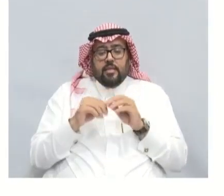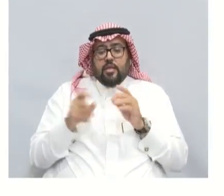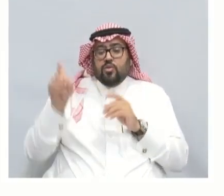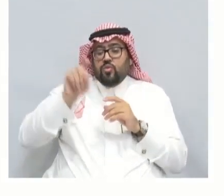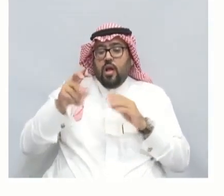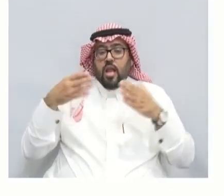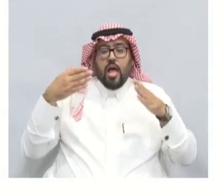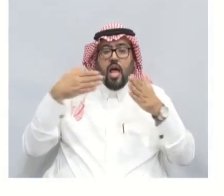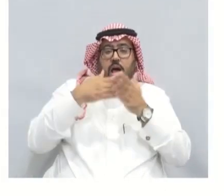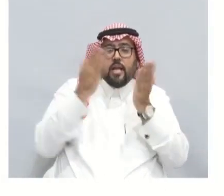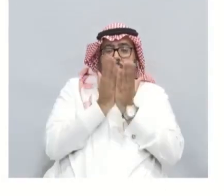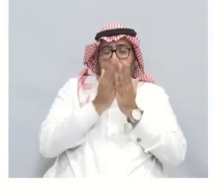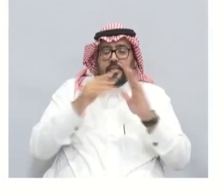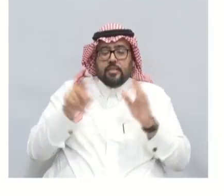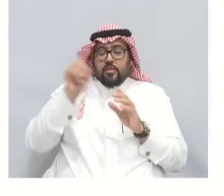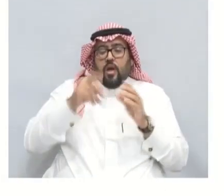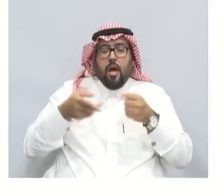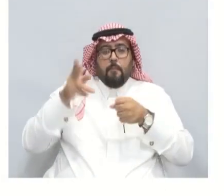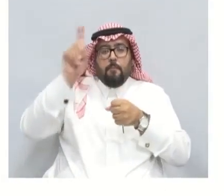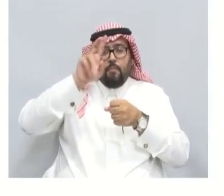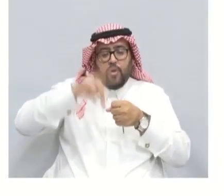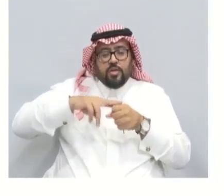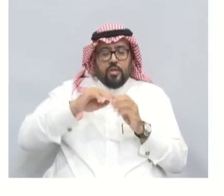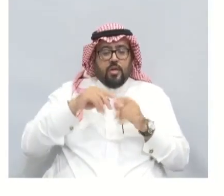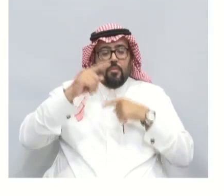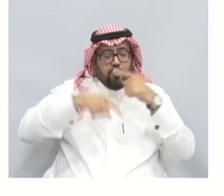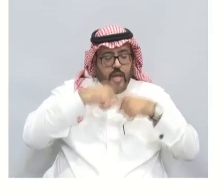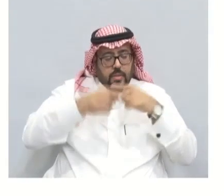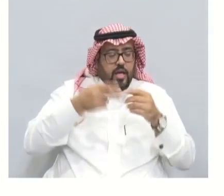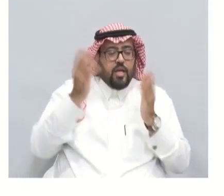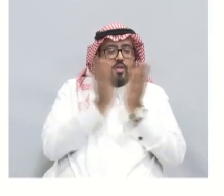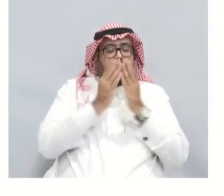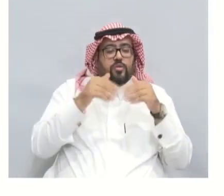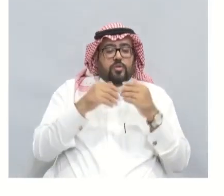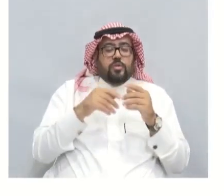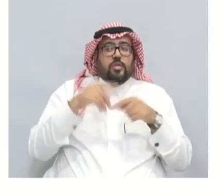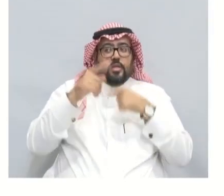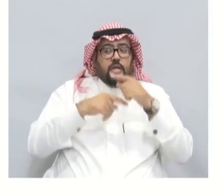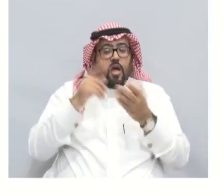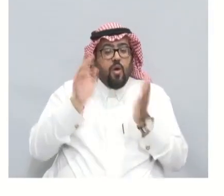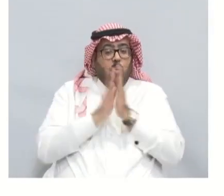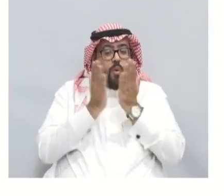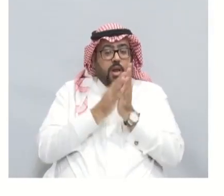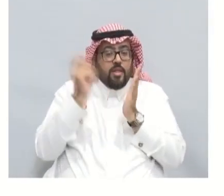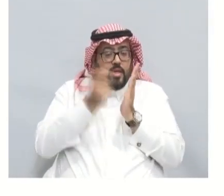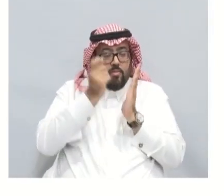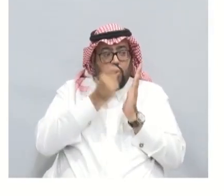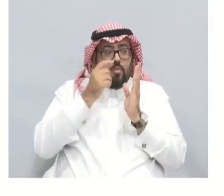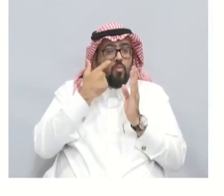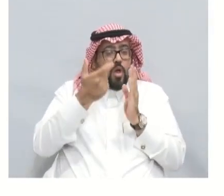الدروس والوحدة ومراجعتها، متابعة يومية للدروس عن بعد، وحل الواجبات. وكالعادة لدينا ورقة تدوين